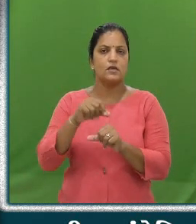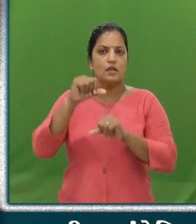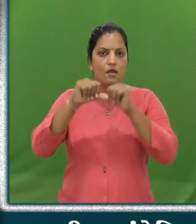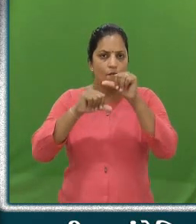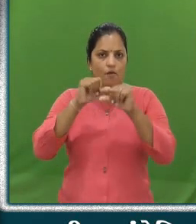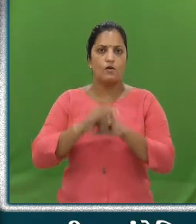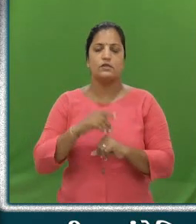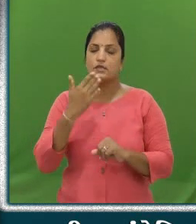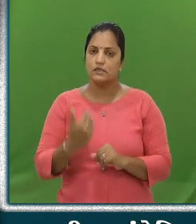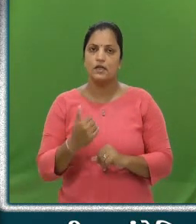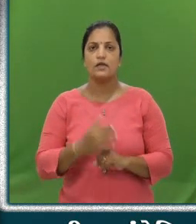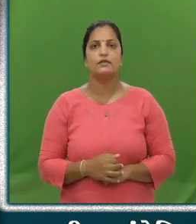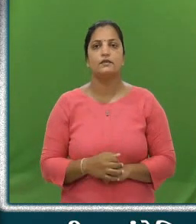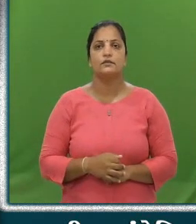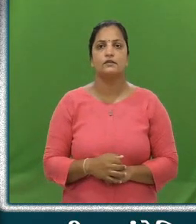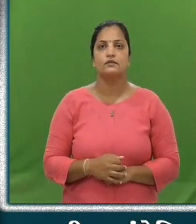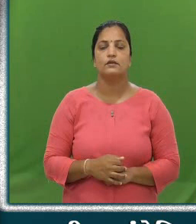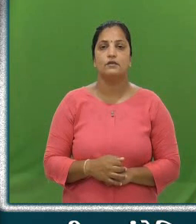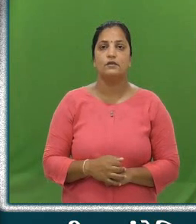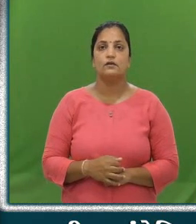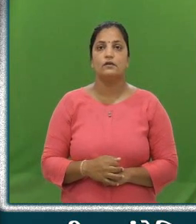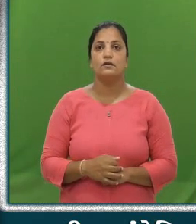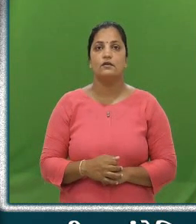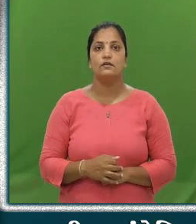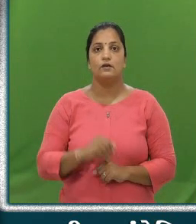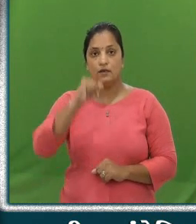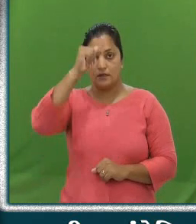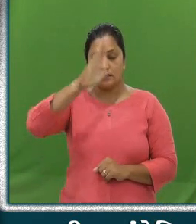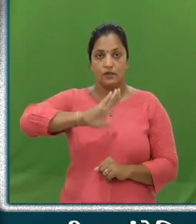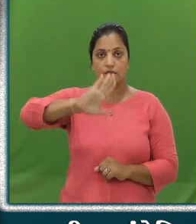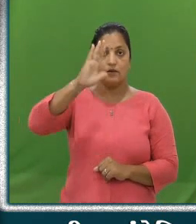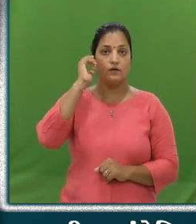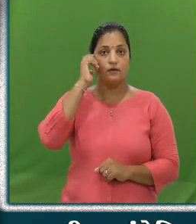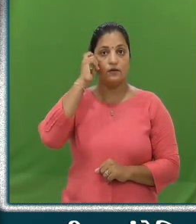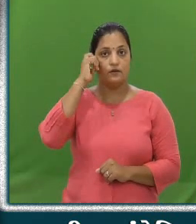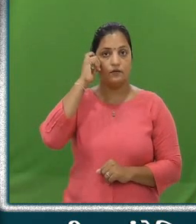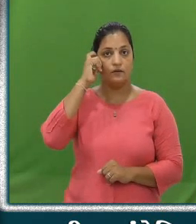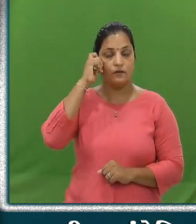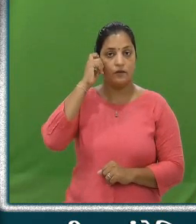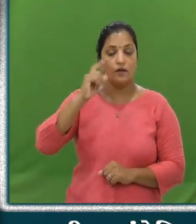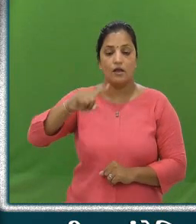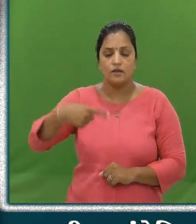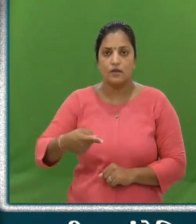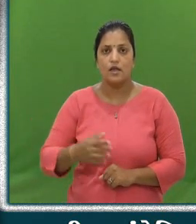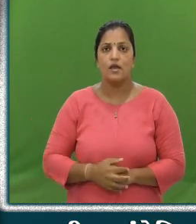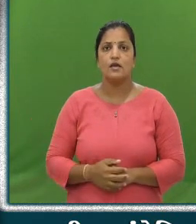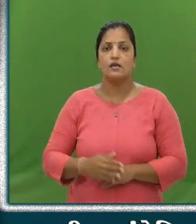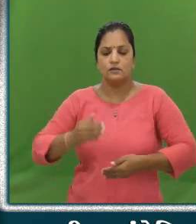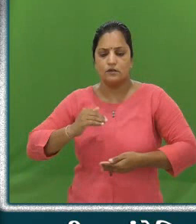બરોબર આપણે ત્યાં જે કહેવામાં આવે છે ભારત સરકારે કડક નિયંત્રણ મૂકેલું છે કે આવનારું સંતતિ જે